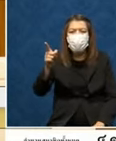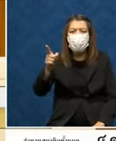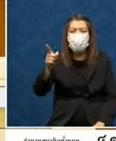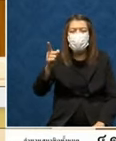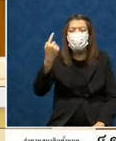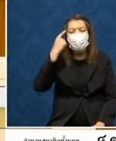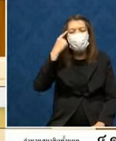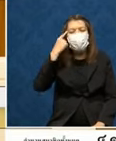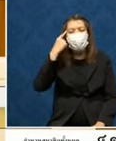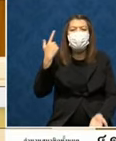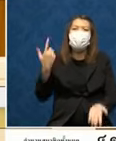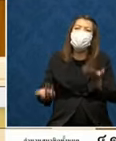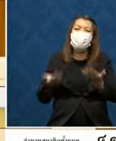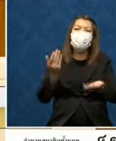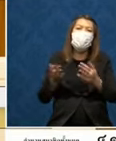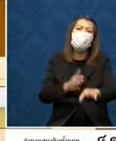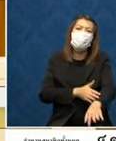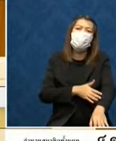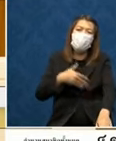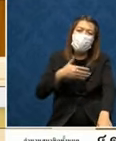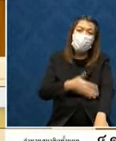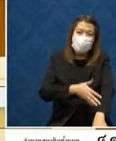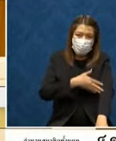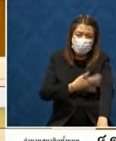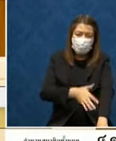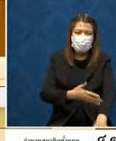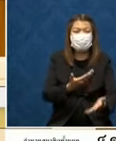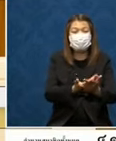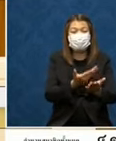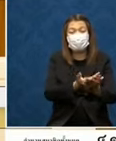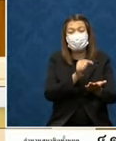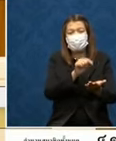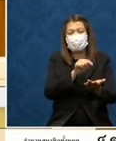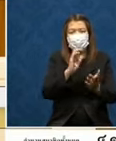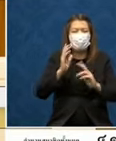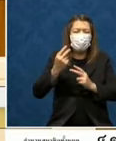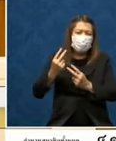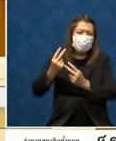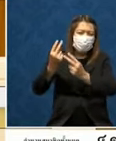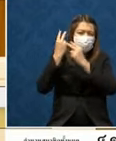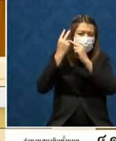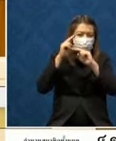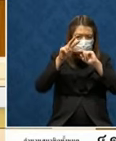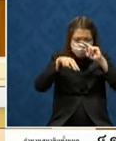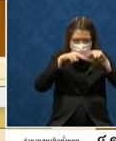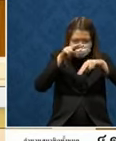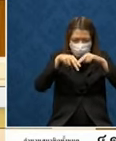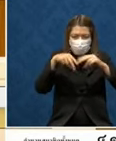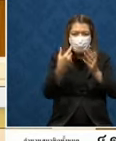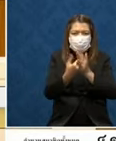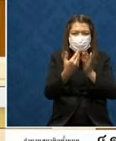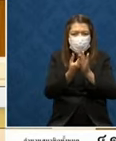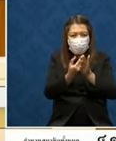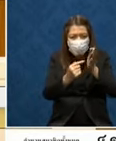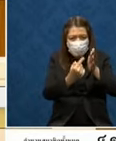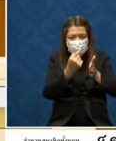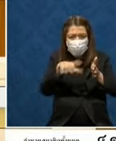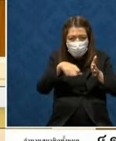ปะมานานแล้วเงินเหล่านี้ผมย้อนกลับไปให้สอบสวนกลับมาว่ามันใช้กันมาอย่างไรเมื่อ